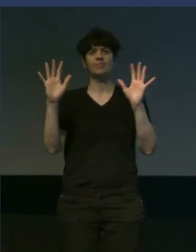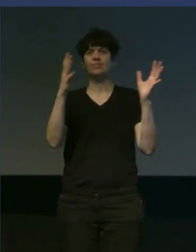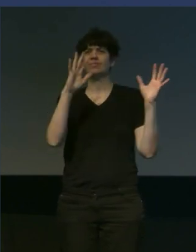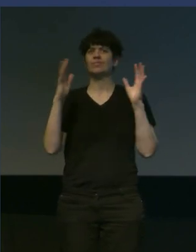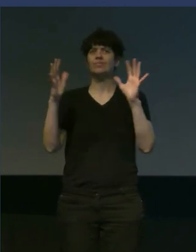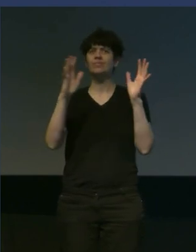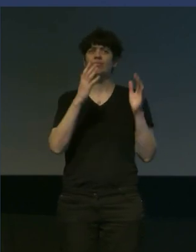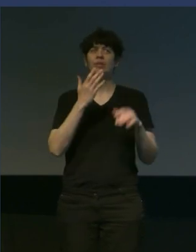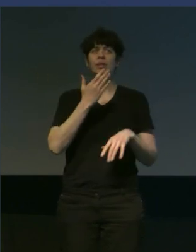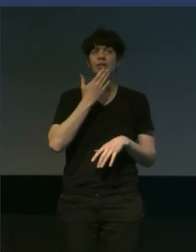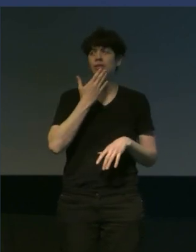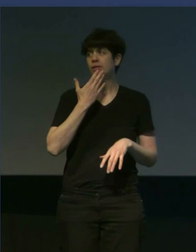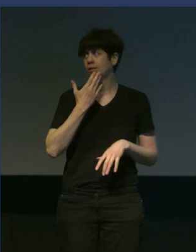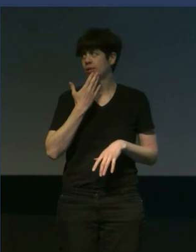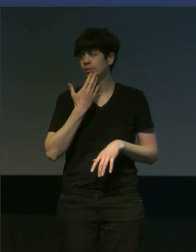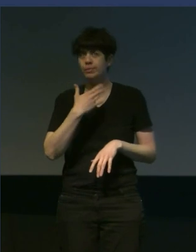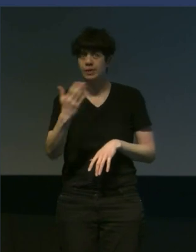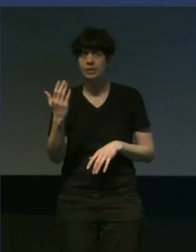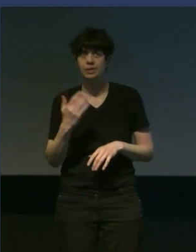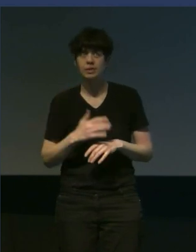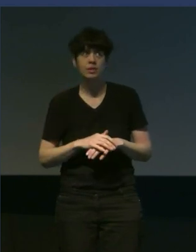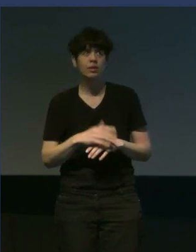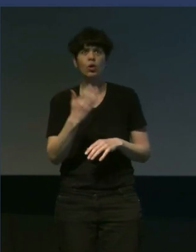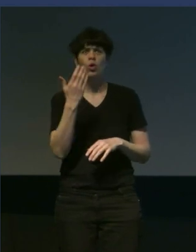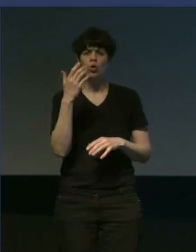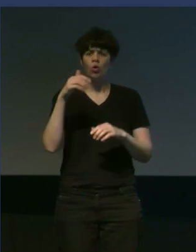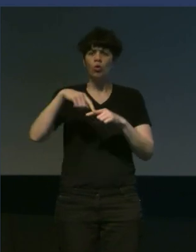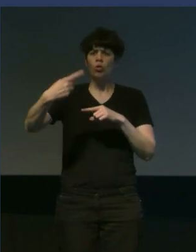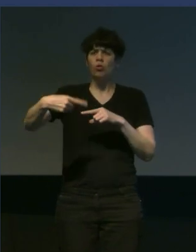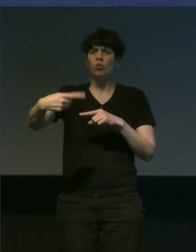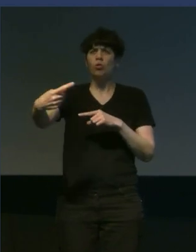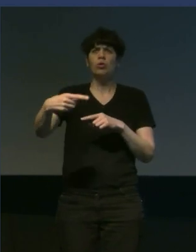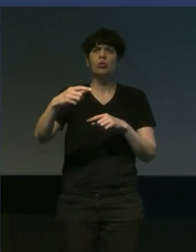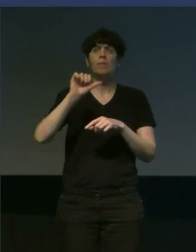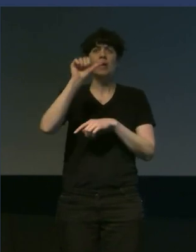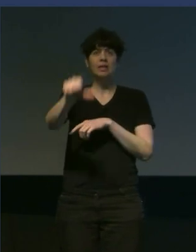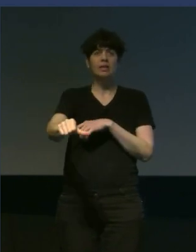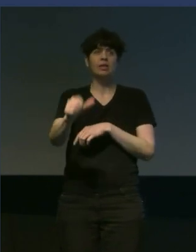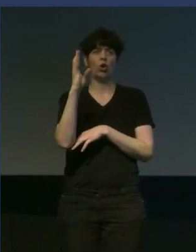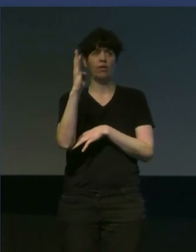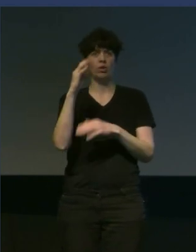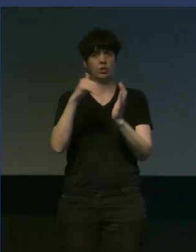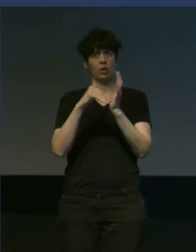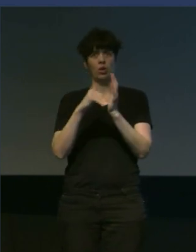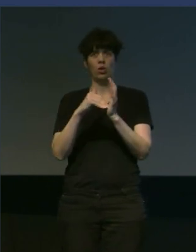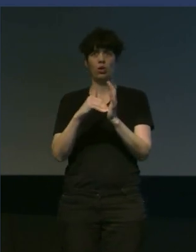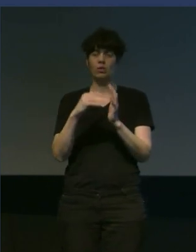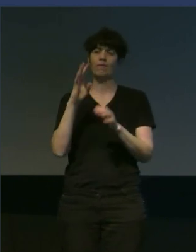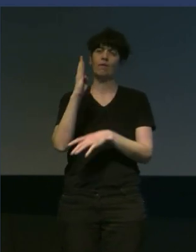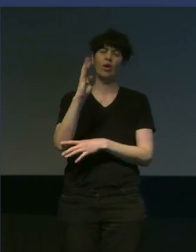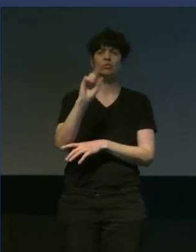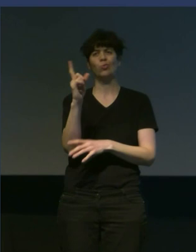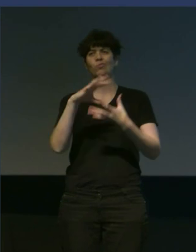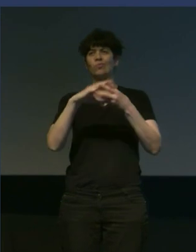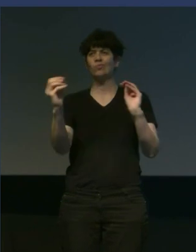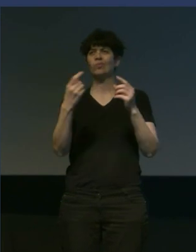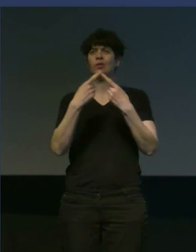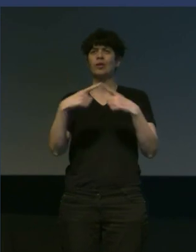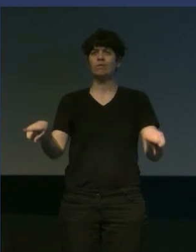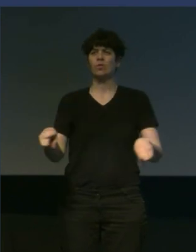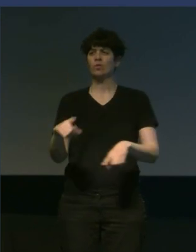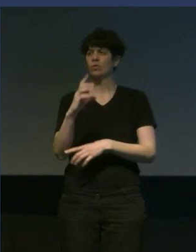Merci à vous toutes et à vous tous d'être présents. Il y a une autre conférence mardi prochain, alors qui n'est pas vraiment une conférence, c'est un autre format qui sera